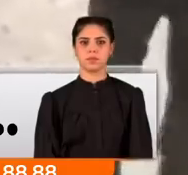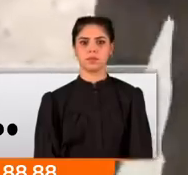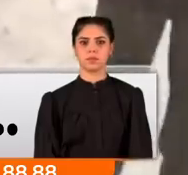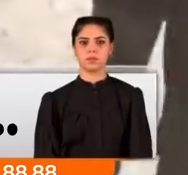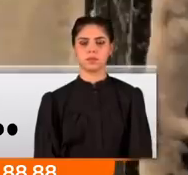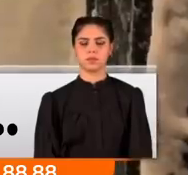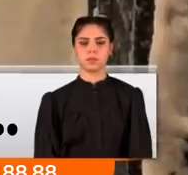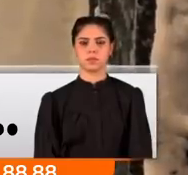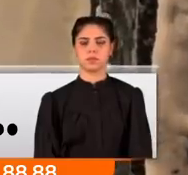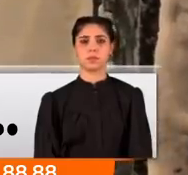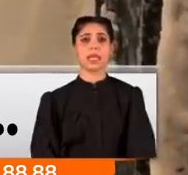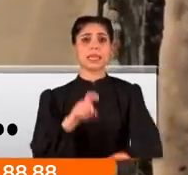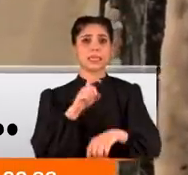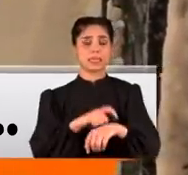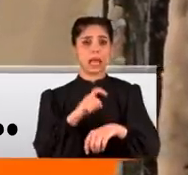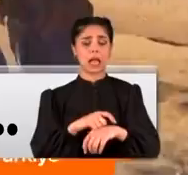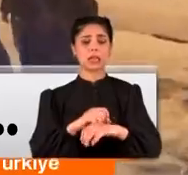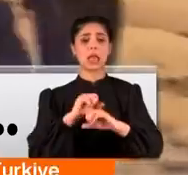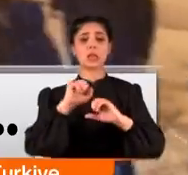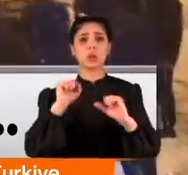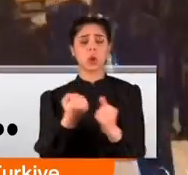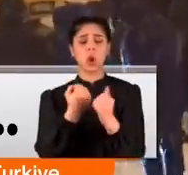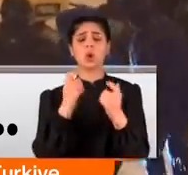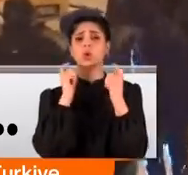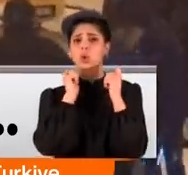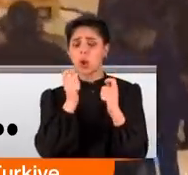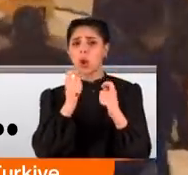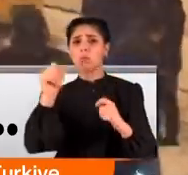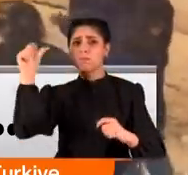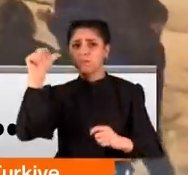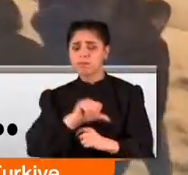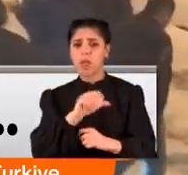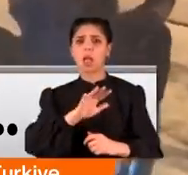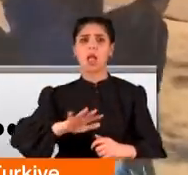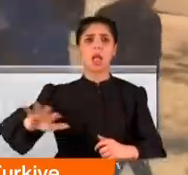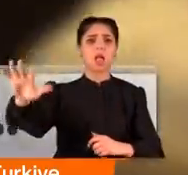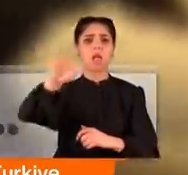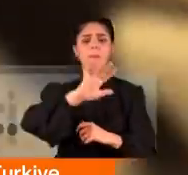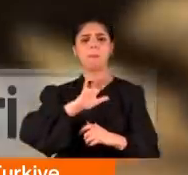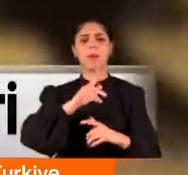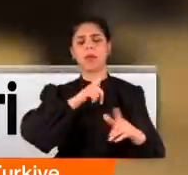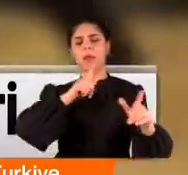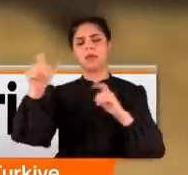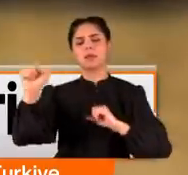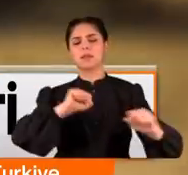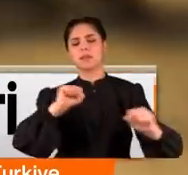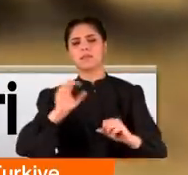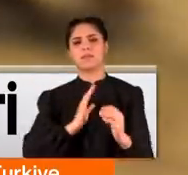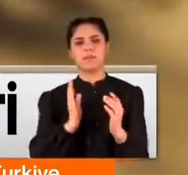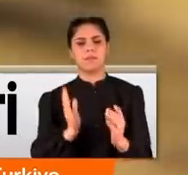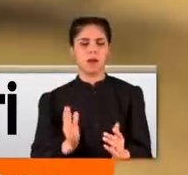yola devam edeceğiz. Saatler ilerleyip soğuk dayanılmaz hale geldiğinde ise isyan sesleri daha da arttı. Gerçekten rezillik şu